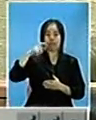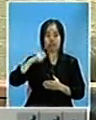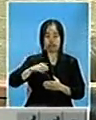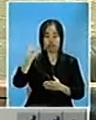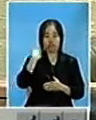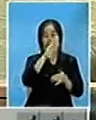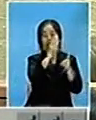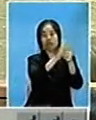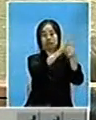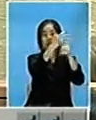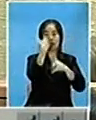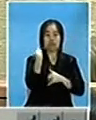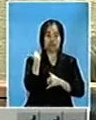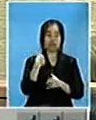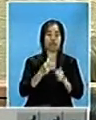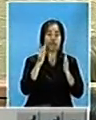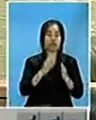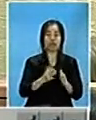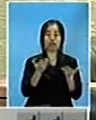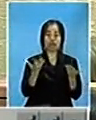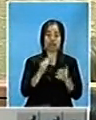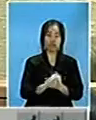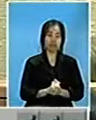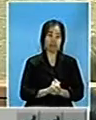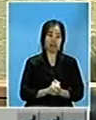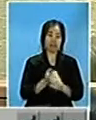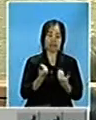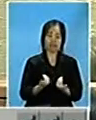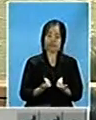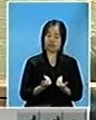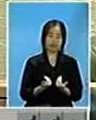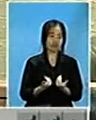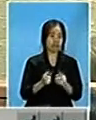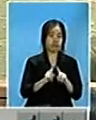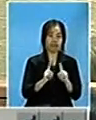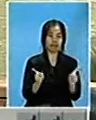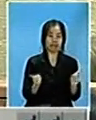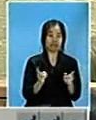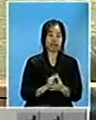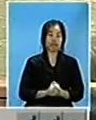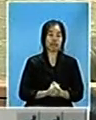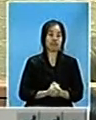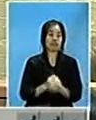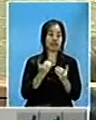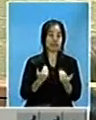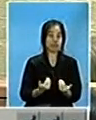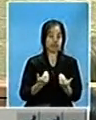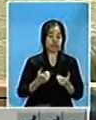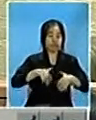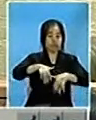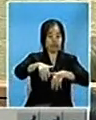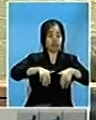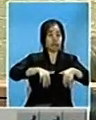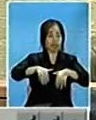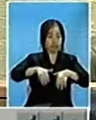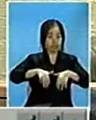หมายห้ามอยู่ไม่มีใครพูดถึงแต่วันนี้ไม่ใช่อย่างนั้นแล้วครับท่านประธานที่เคารพครับวันนี้ประชาชนในประเ